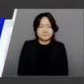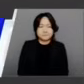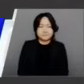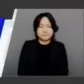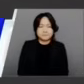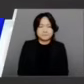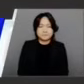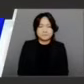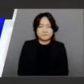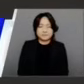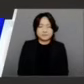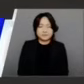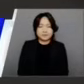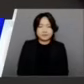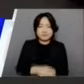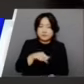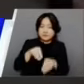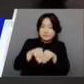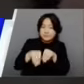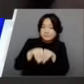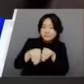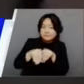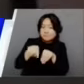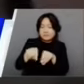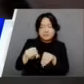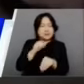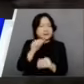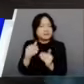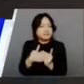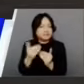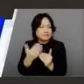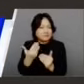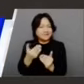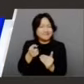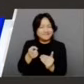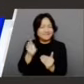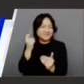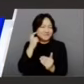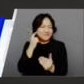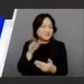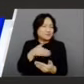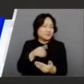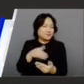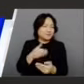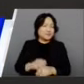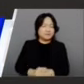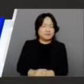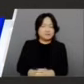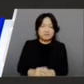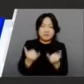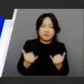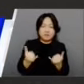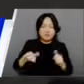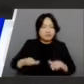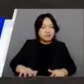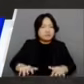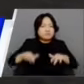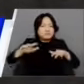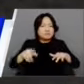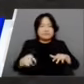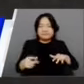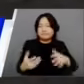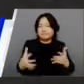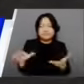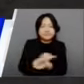Magtanim ay di biro, sabi sa kanta. Dagdag pa hirap pa kapag ang taniman ay nalubog sa baha gaya sa San Jose City, Nueva Ecija, kung